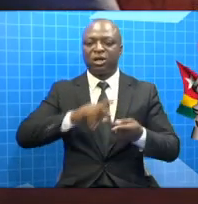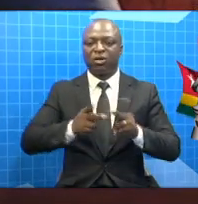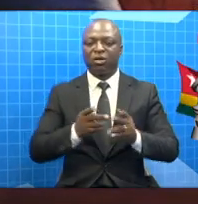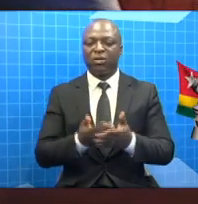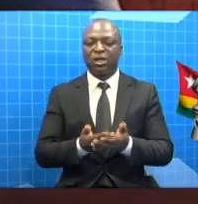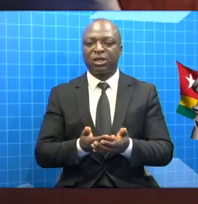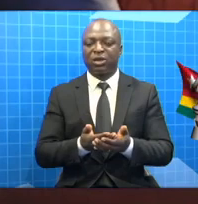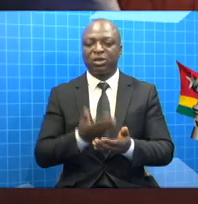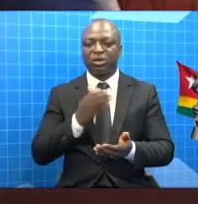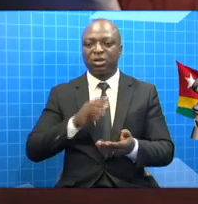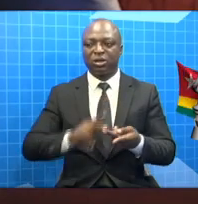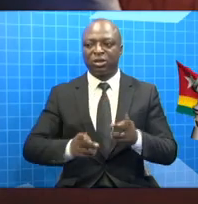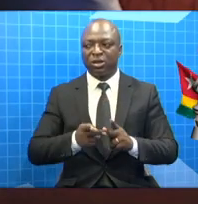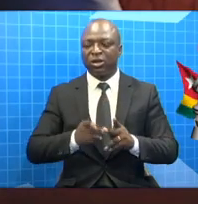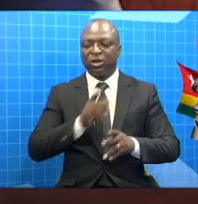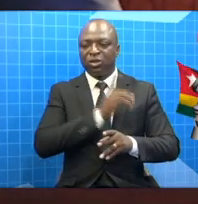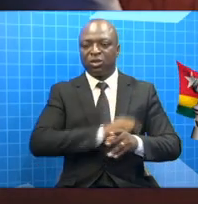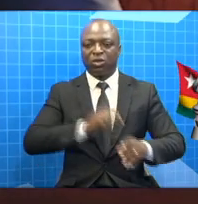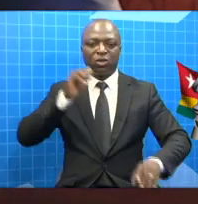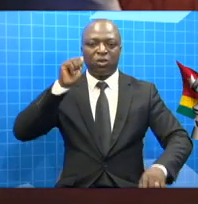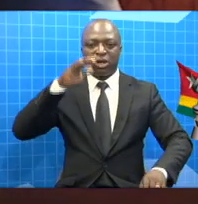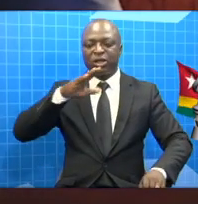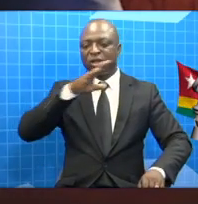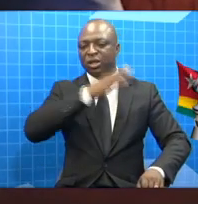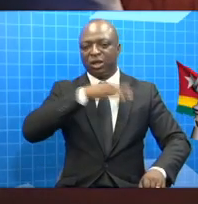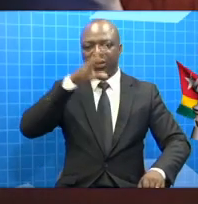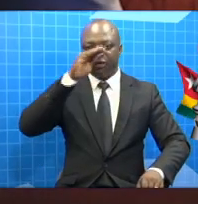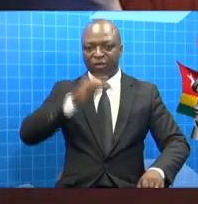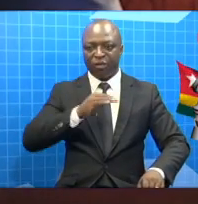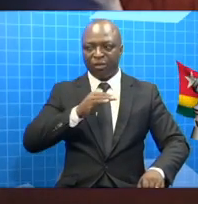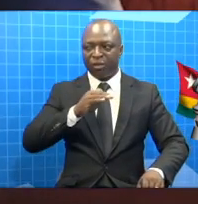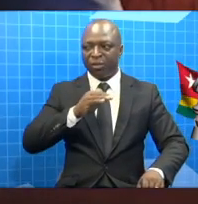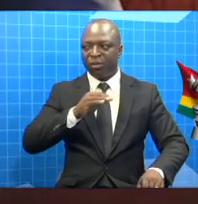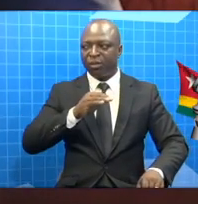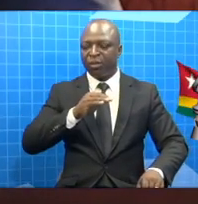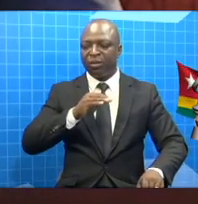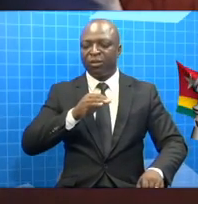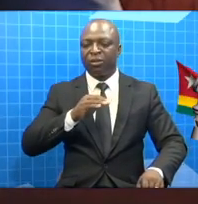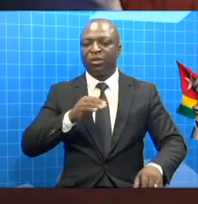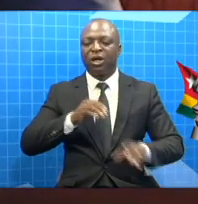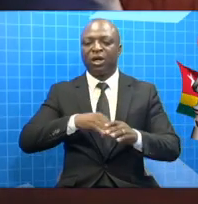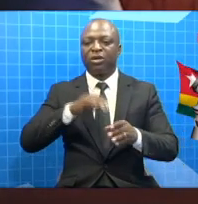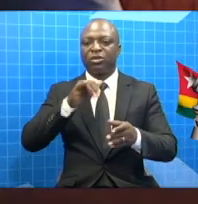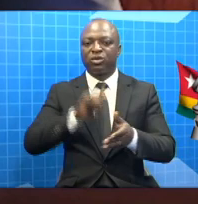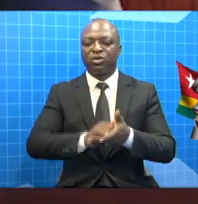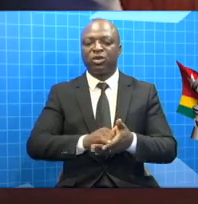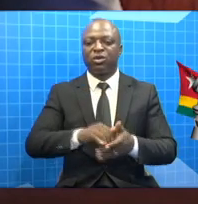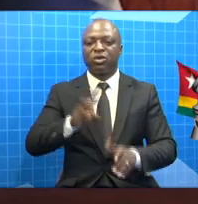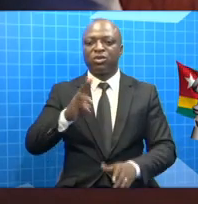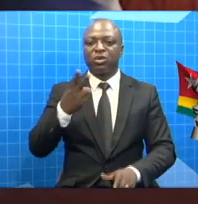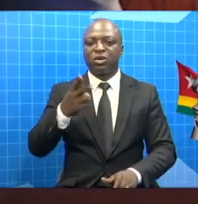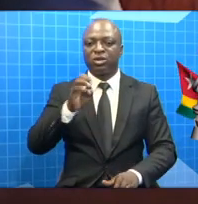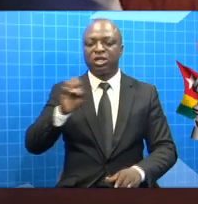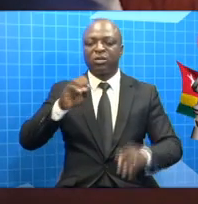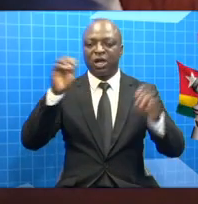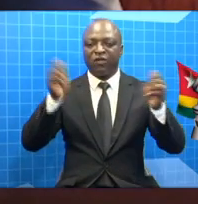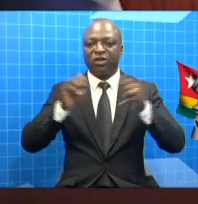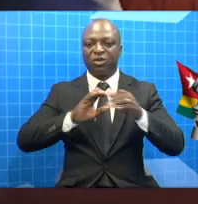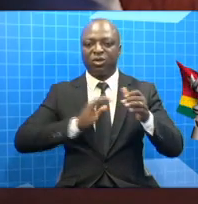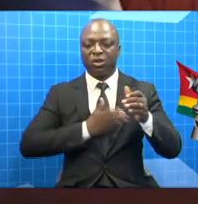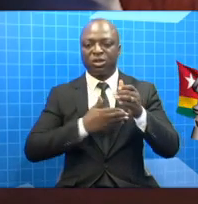compatriotes, Togolaises, Togolais, en ce 62e anniversaire de